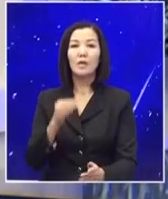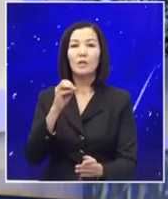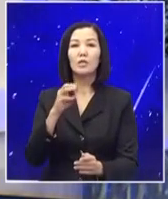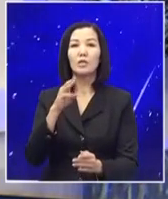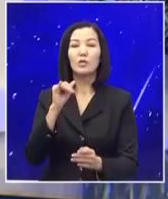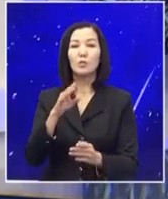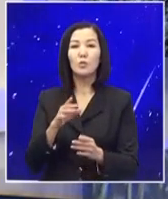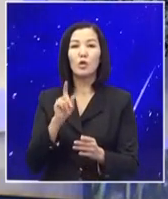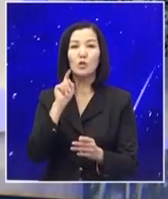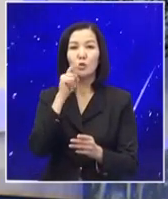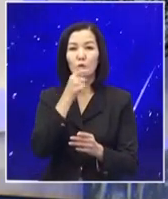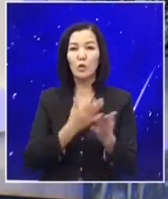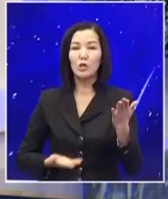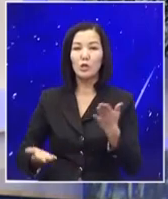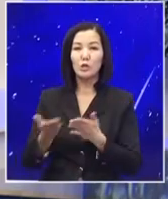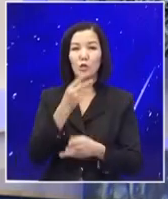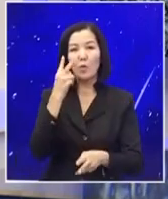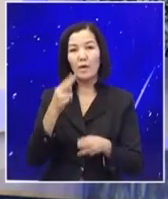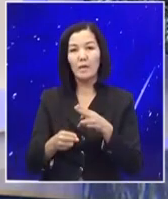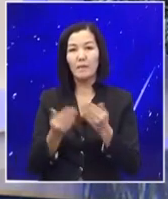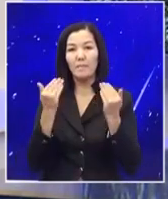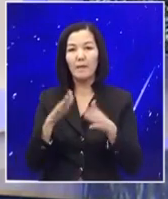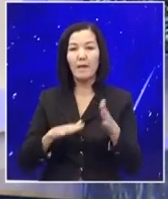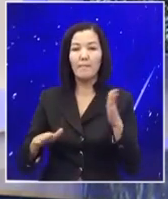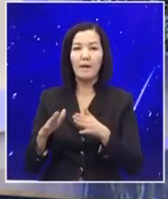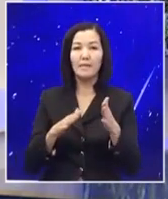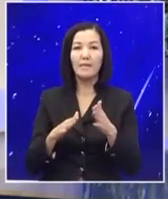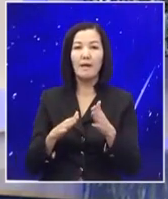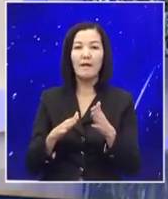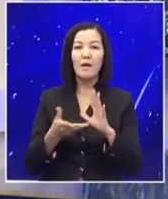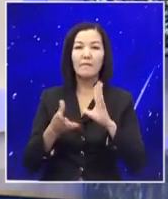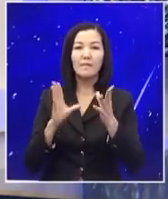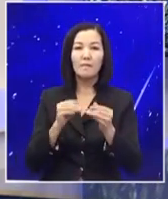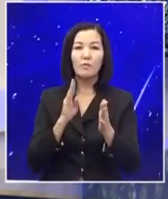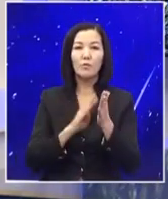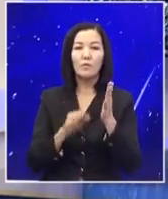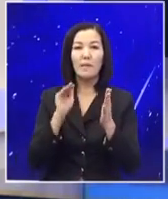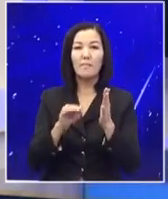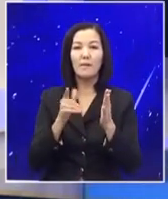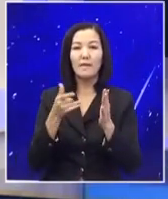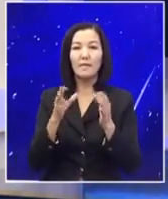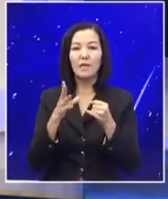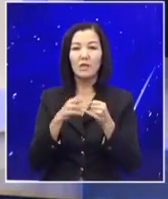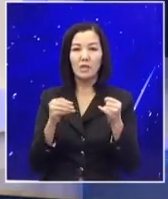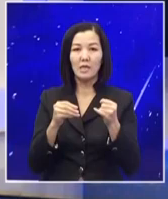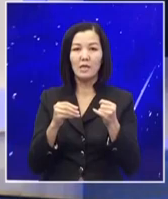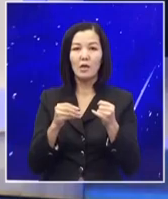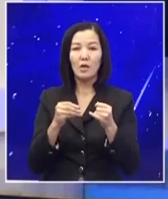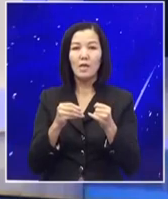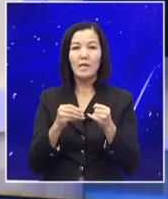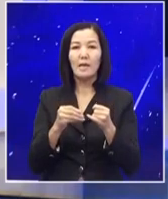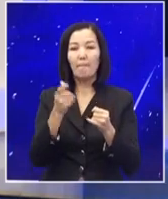Жетісуда жүгері жинау науқан аяқталуға жақын. Биыл аймақта дала аруының алқабы 90 мың гектарға жеткен. Соның 3-тен